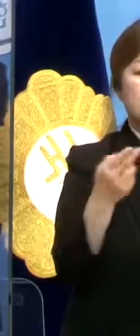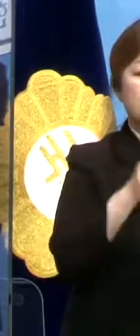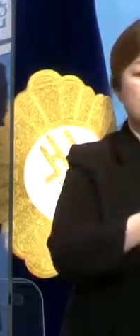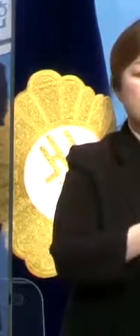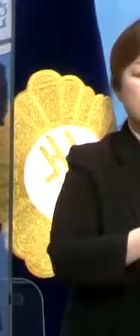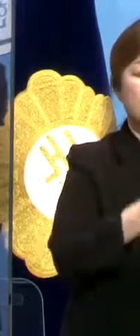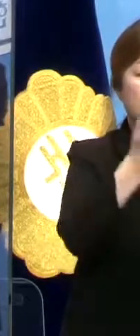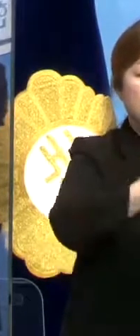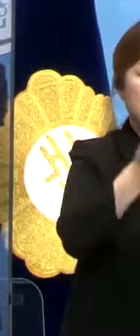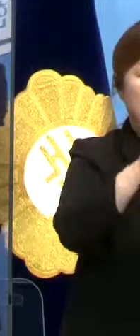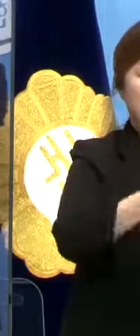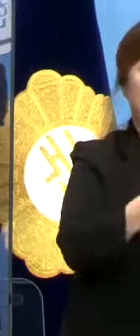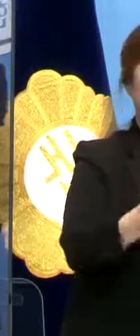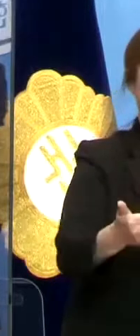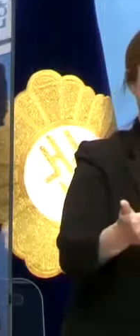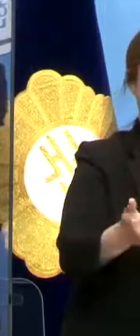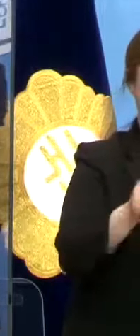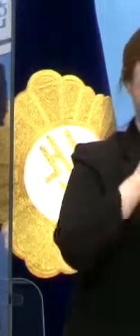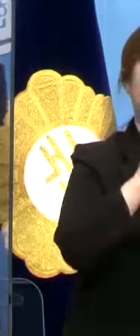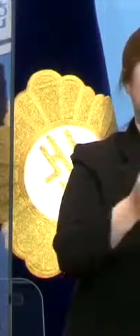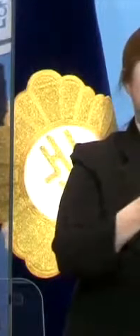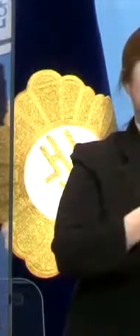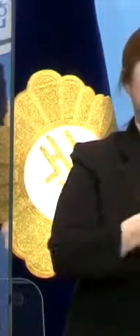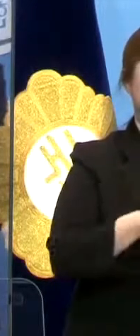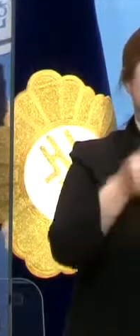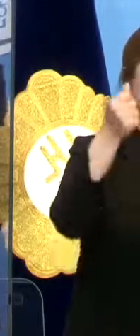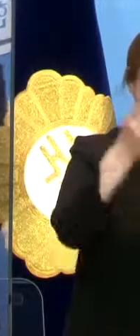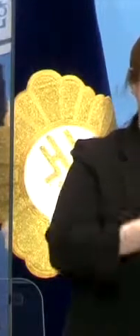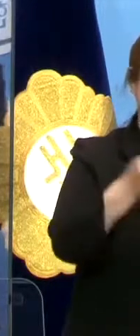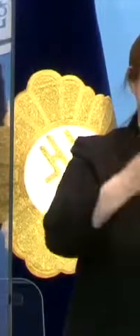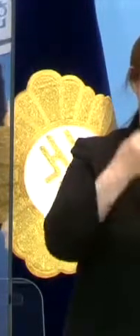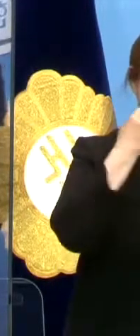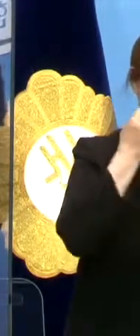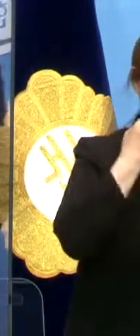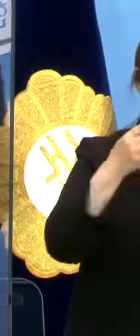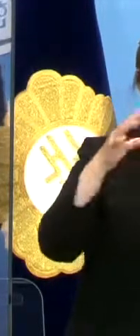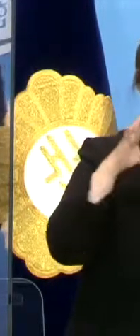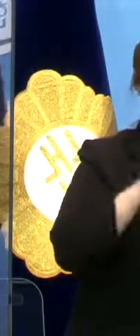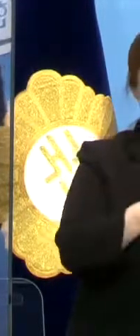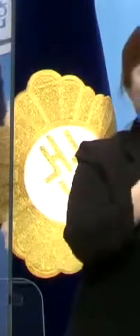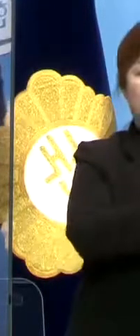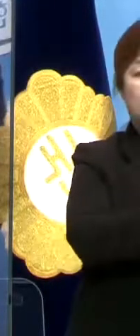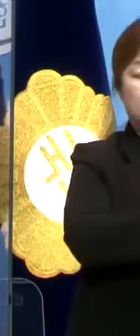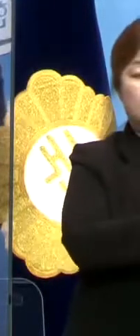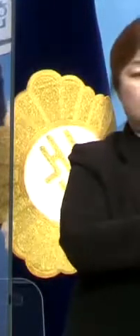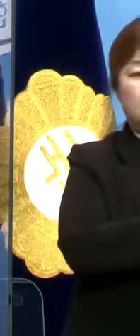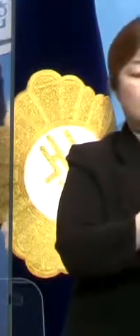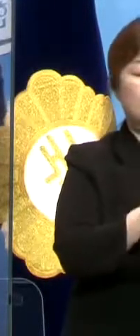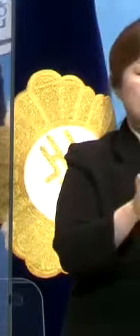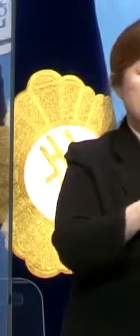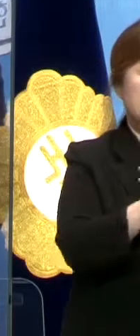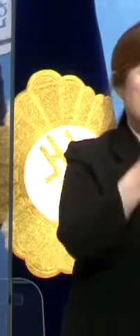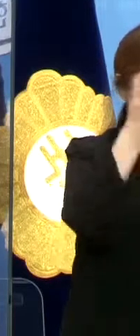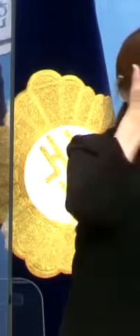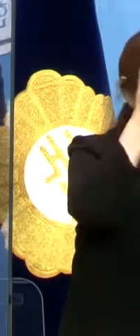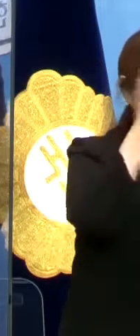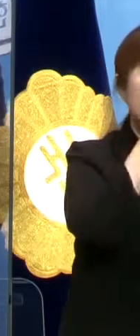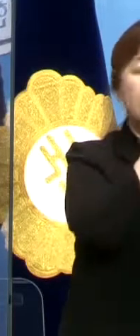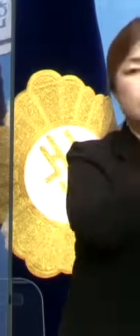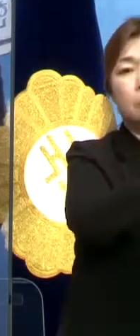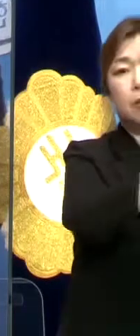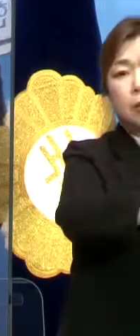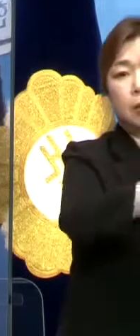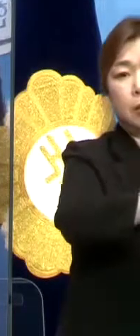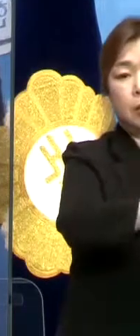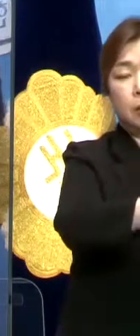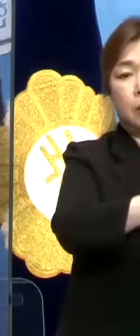거절했다고 자기 나름대로 해석을 해서 수 없이 수 없이 거짓말을 하고 있습니다 선 바닥으로 하늘을 가릴 수는 없습니다